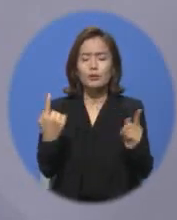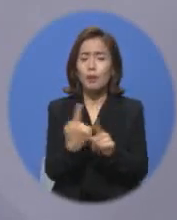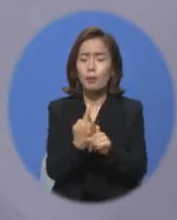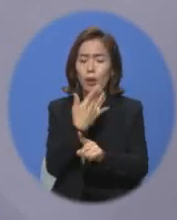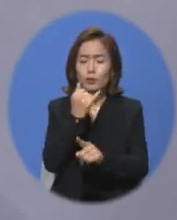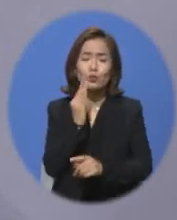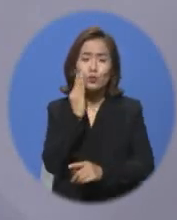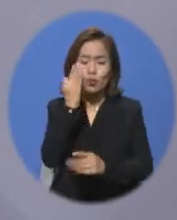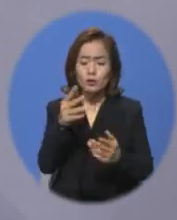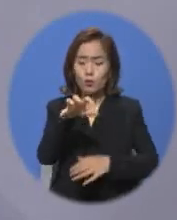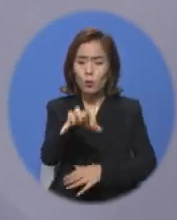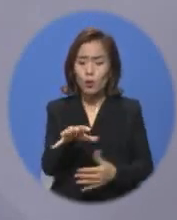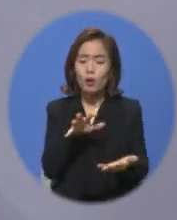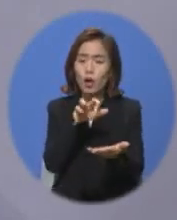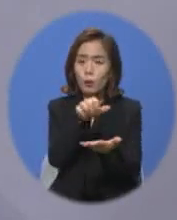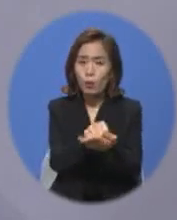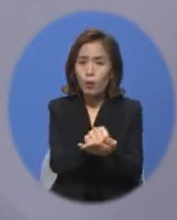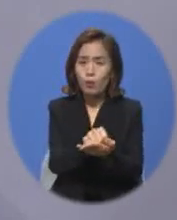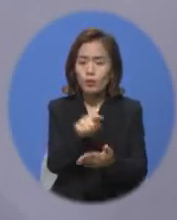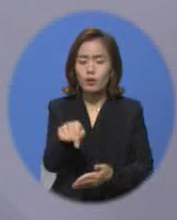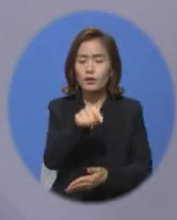고생각합니다 .